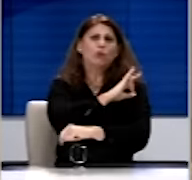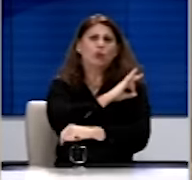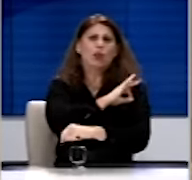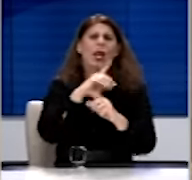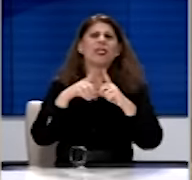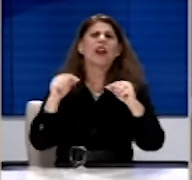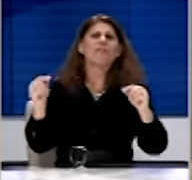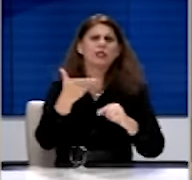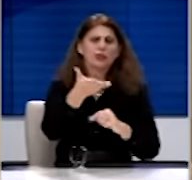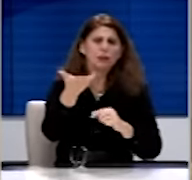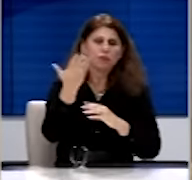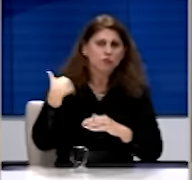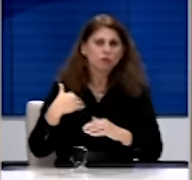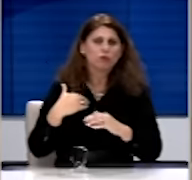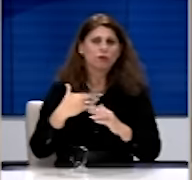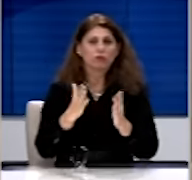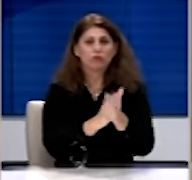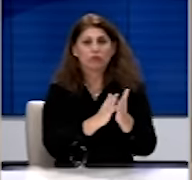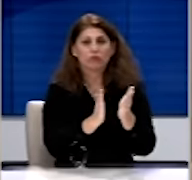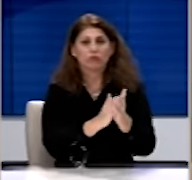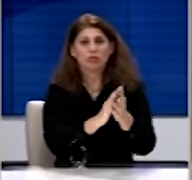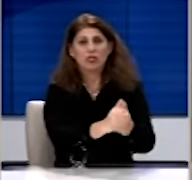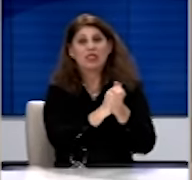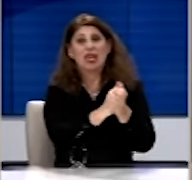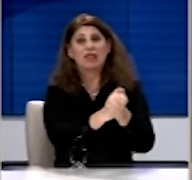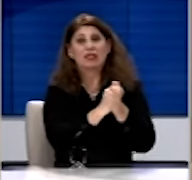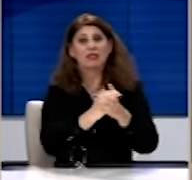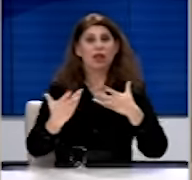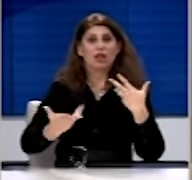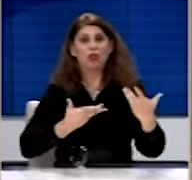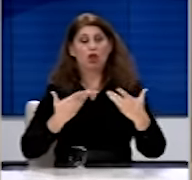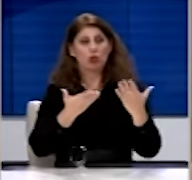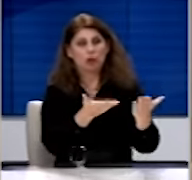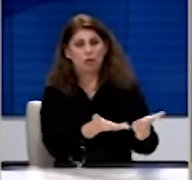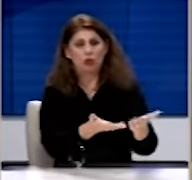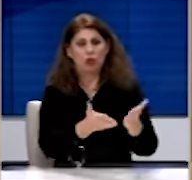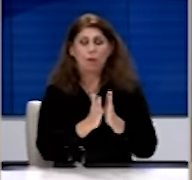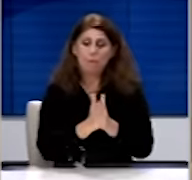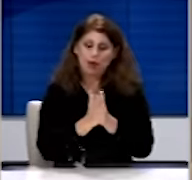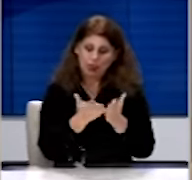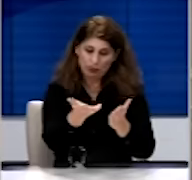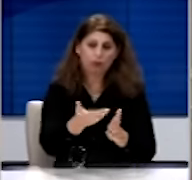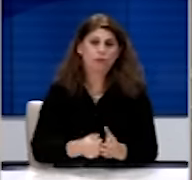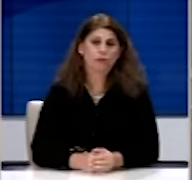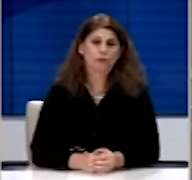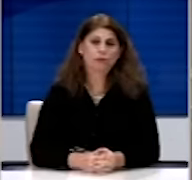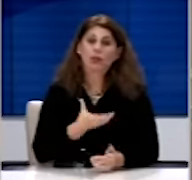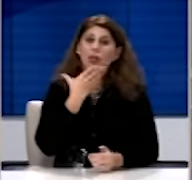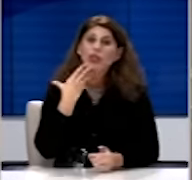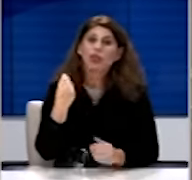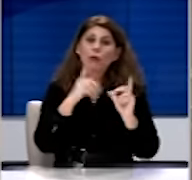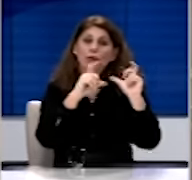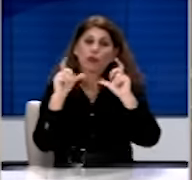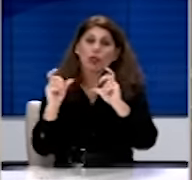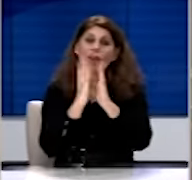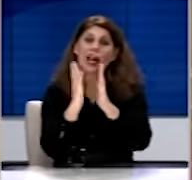Δάφνης. Συγχαρητήρια για τον εξυγχρονισμό σας. Παρακαλώ. Είναι ωραία φωτογραφία, κρατήστε τη για το